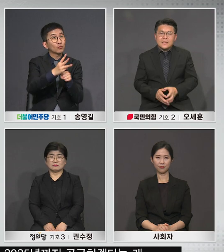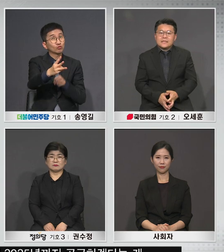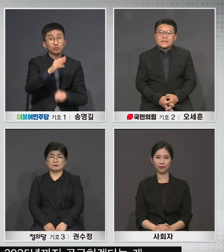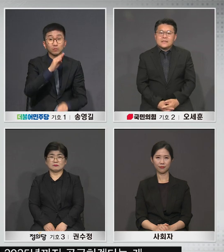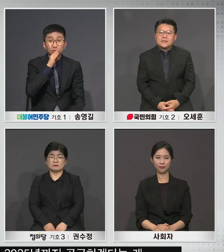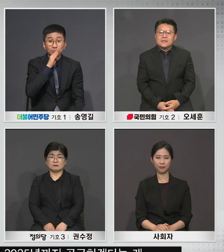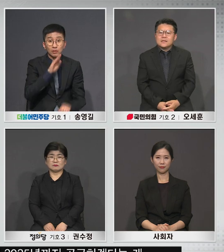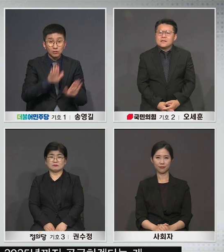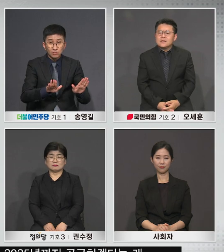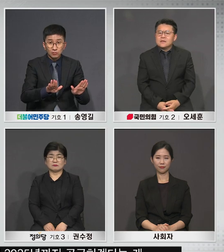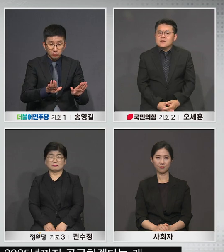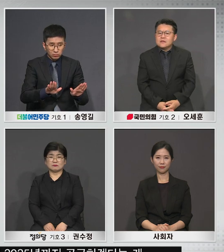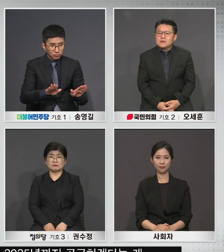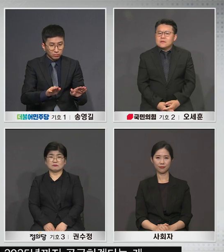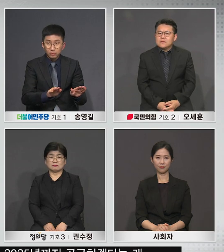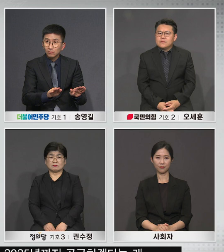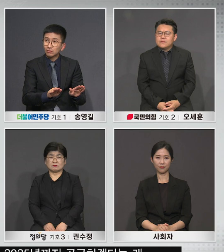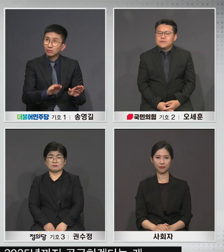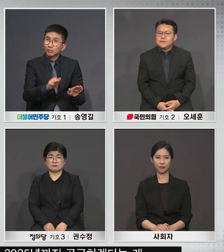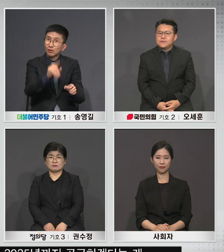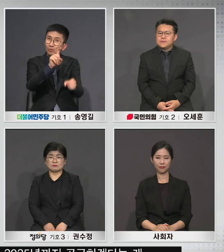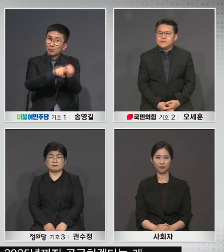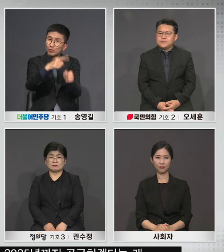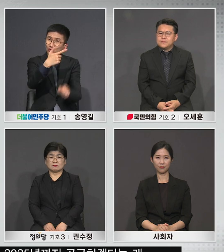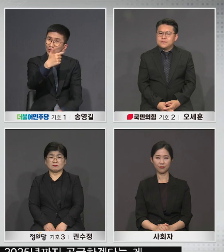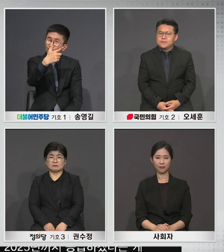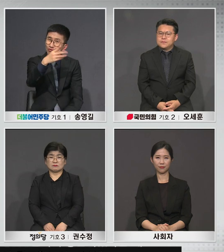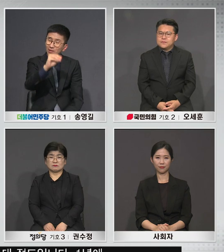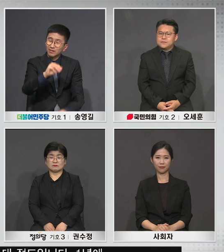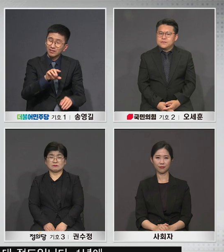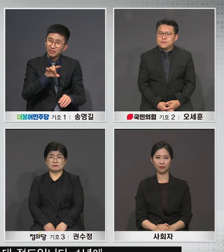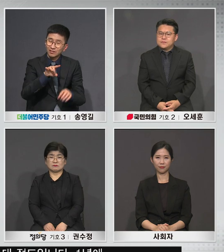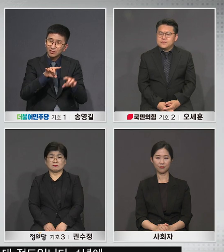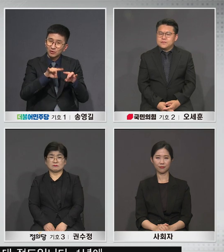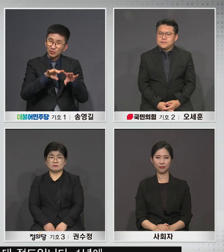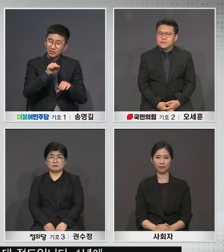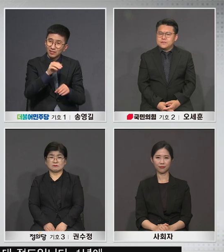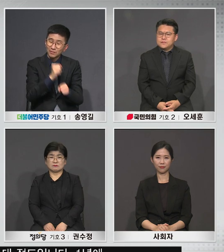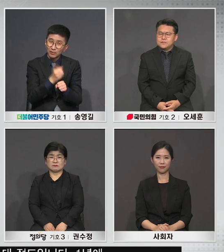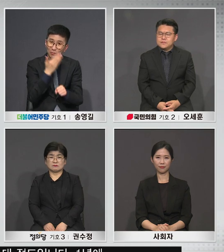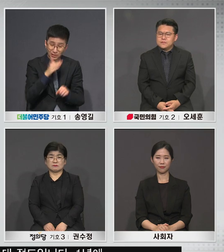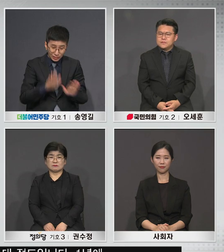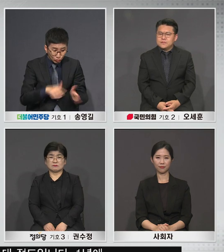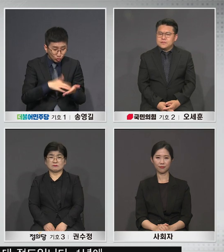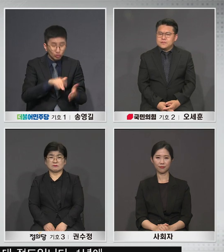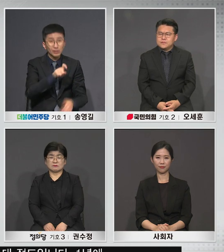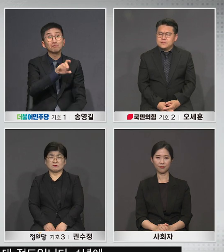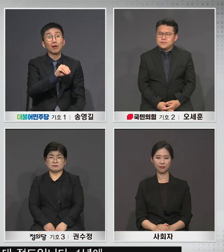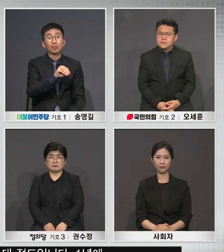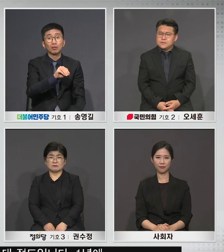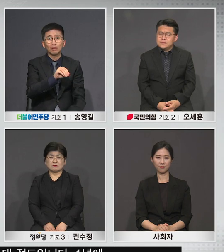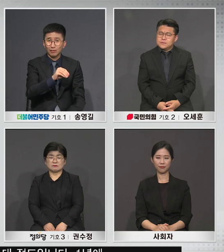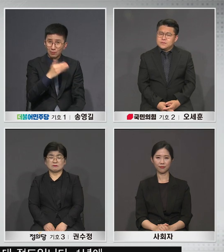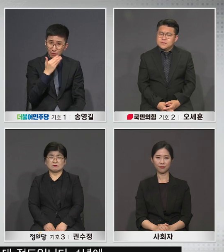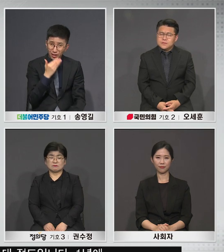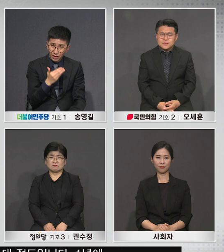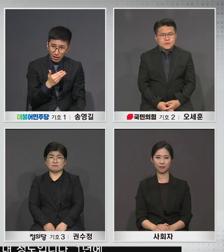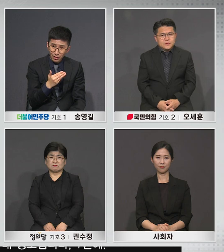66만 대까지 공급이 가능할까 한 10만 대 정도 규모에서 그게 참 어떻게 할까 문제하고